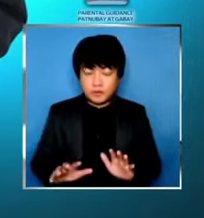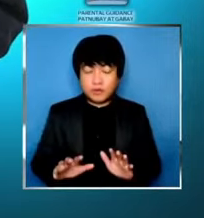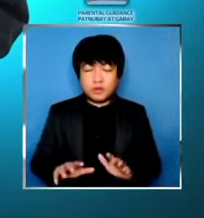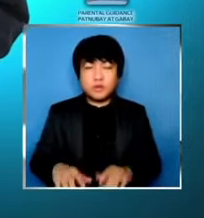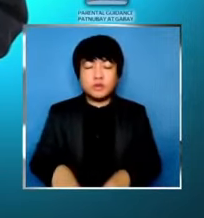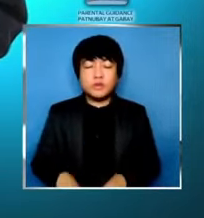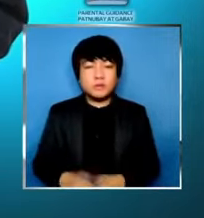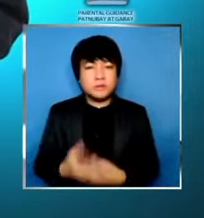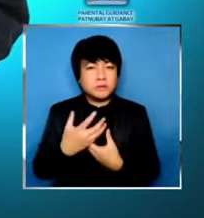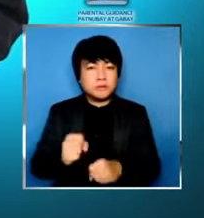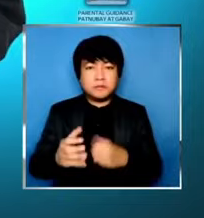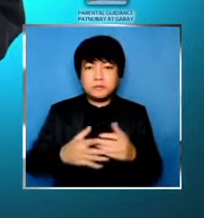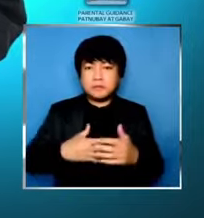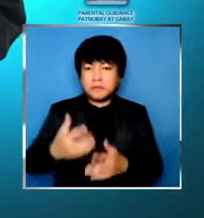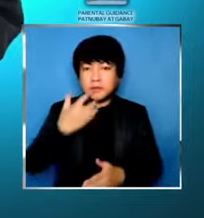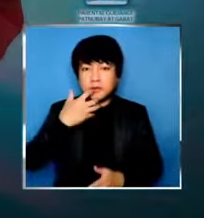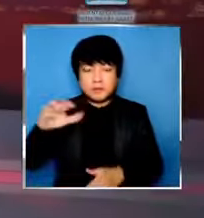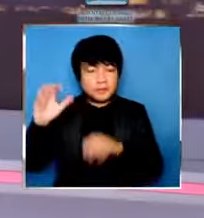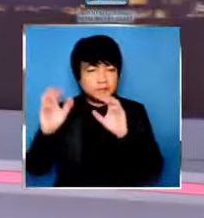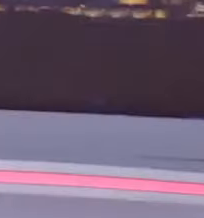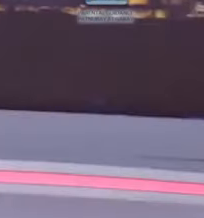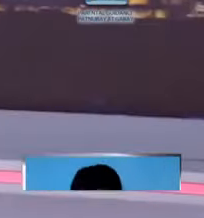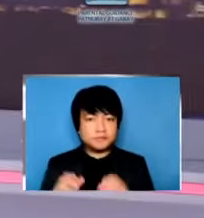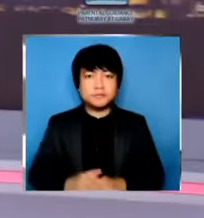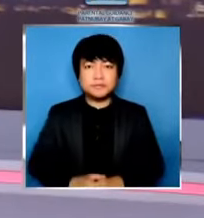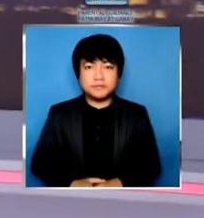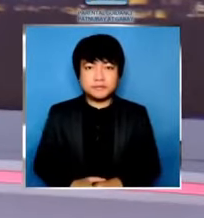Maaasahan anuman ang panahon.